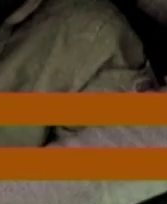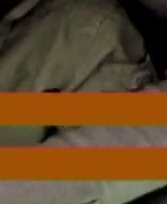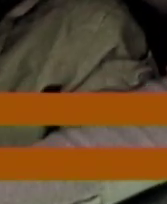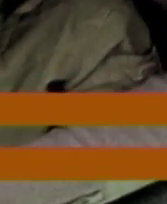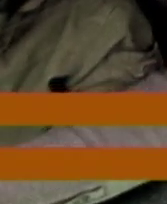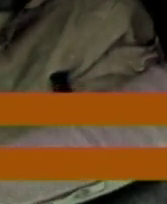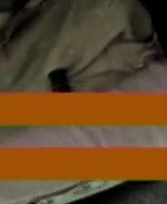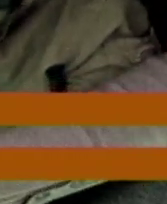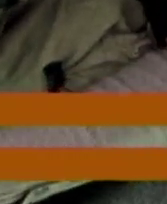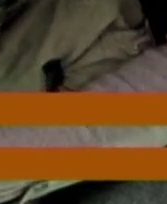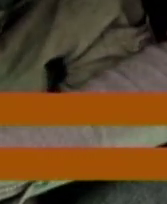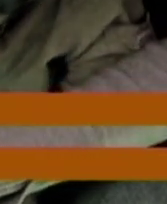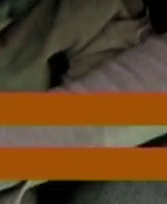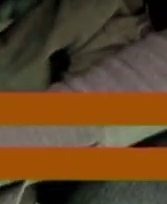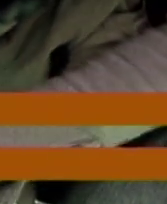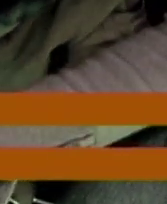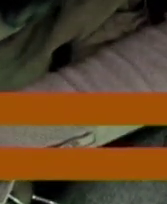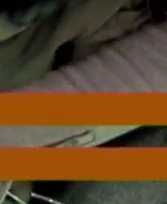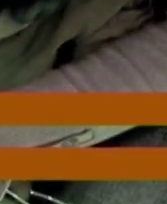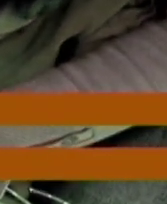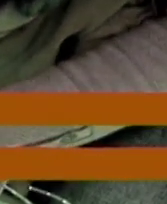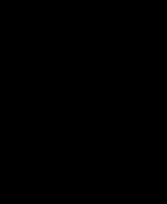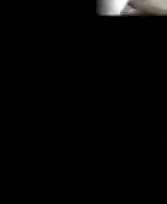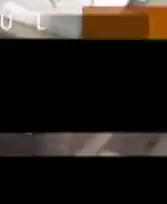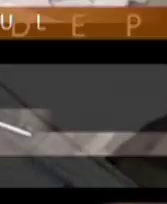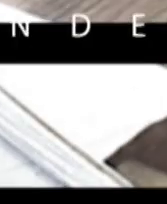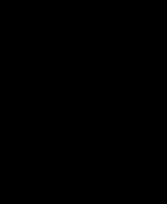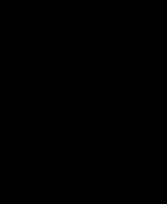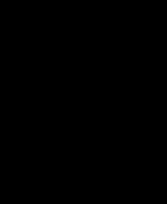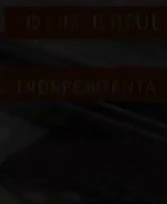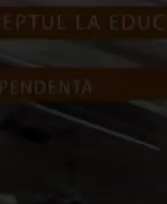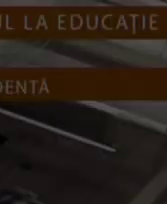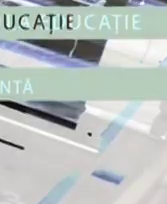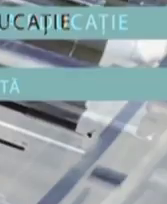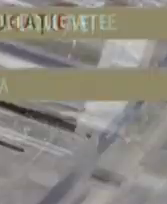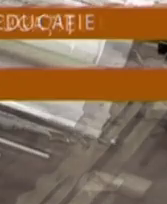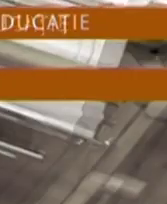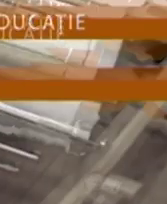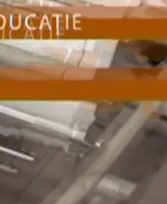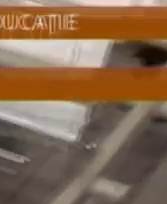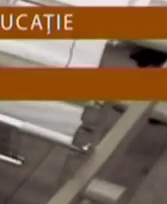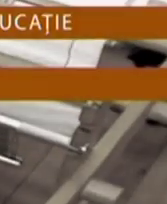Pentru egalitate de șanse, copiii cu dizabilități au dreptul să învețe în orice școală.